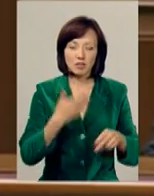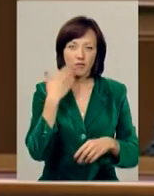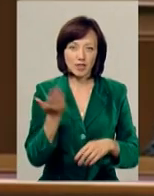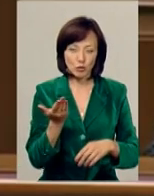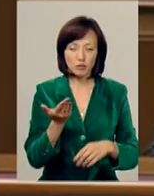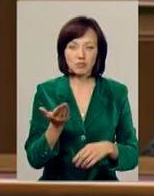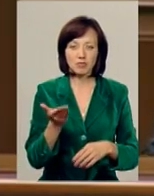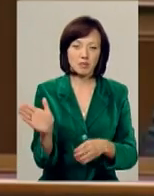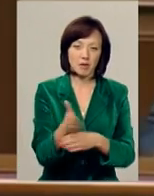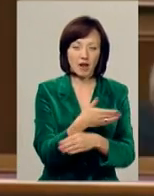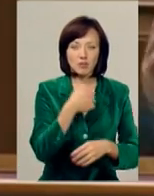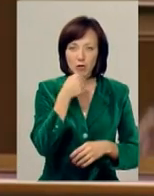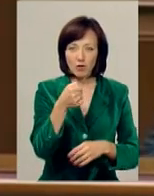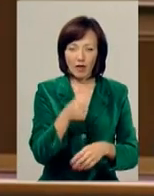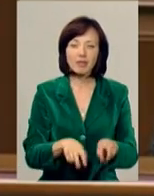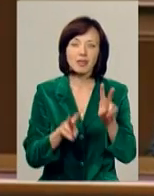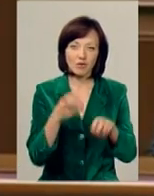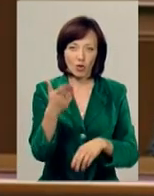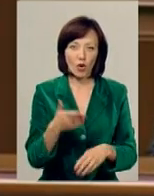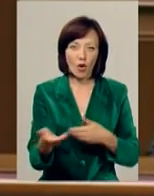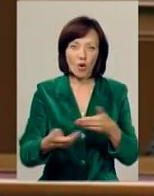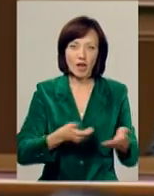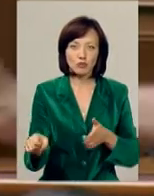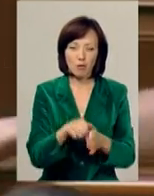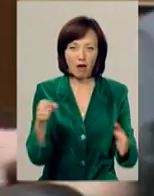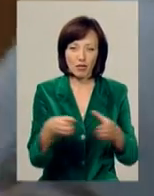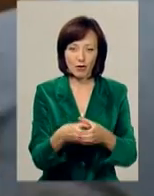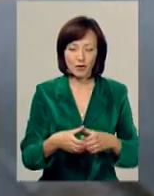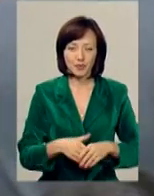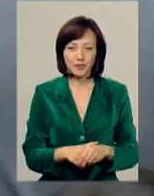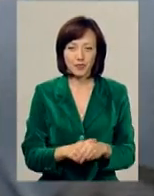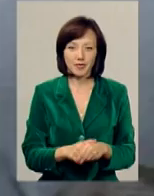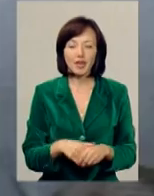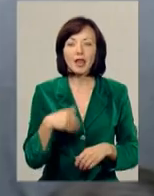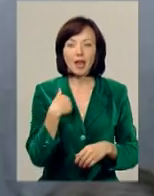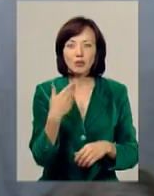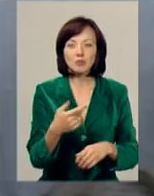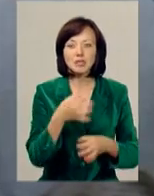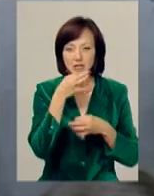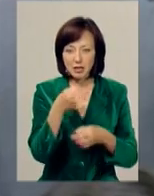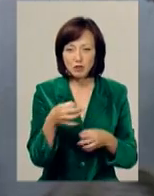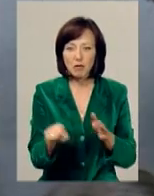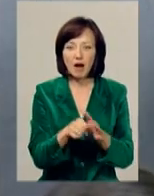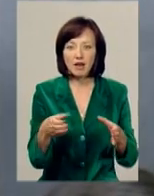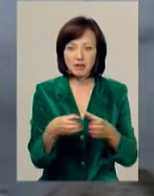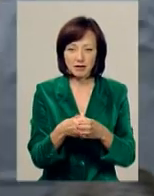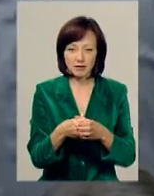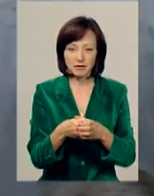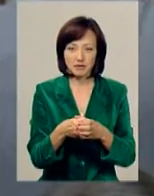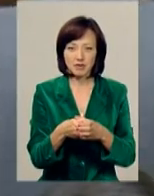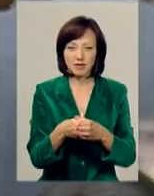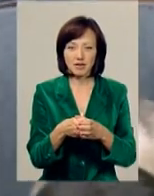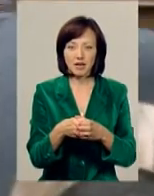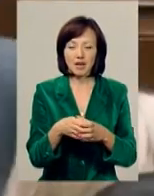свій виступ прибравши мікрофон та назвав його ходячою бандою дати відповь Зараз дам банда Ти банда ходяча А хто це